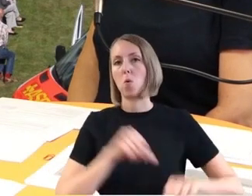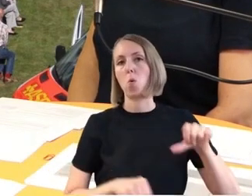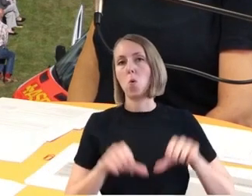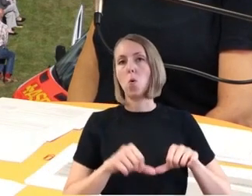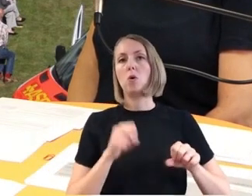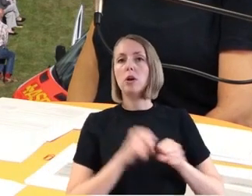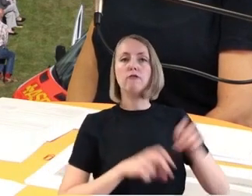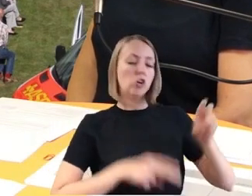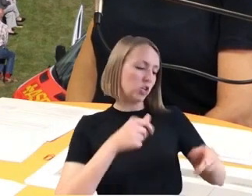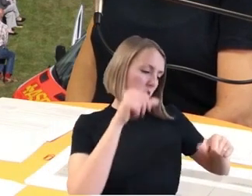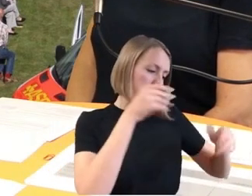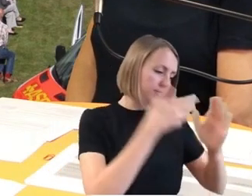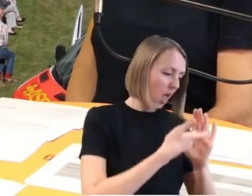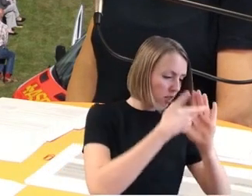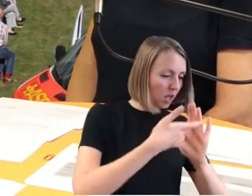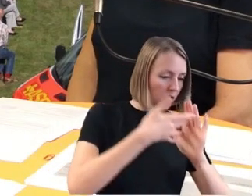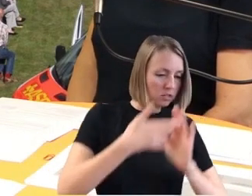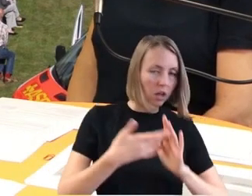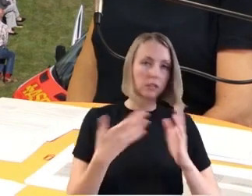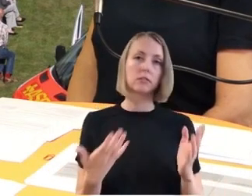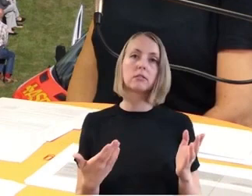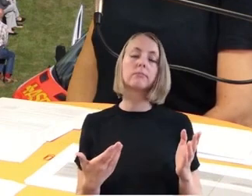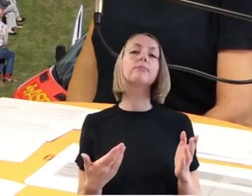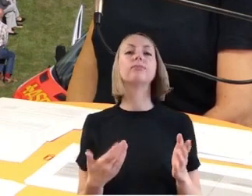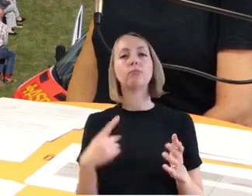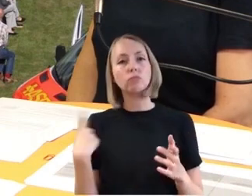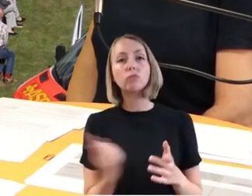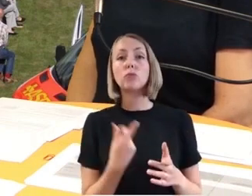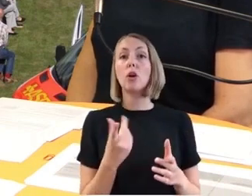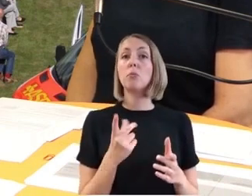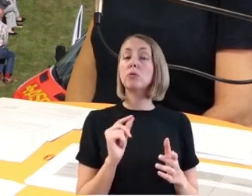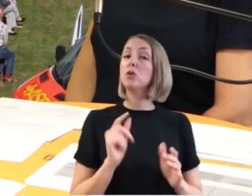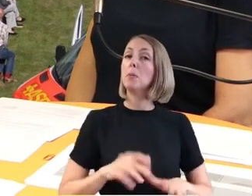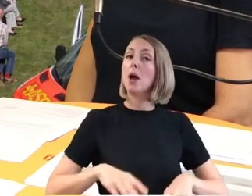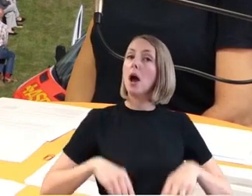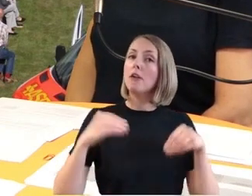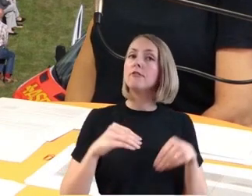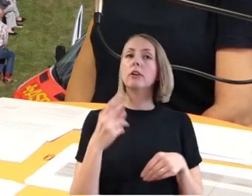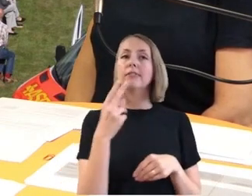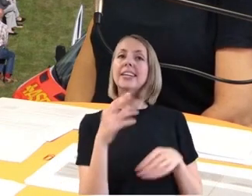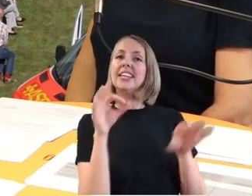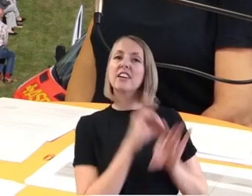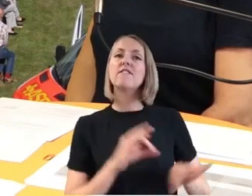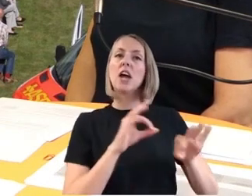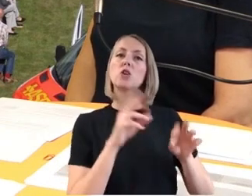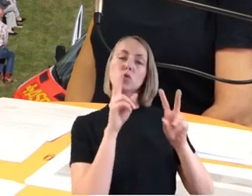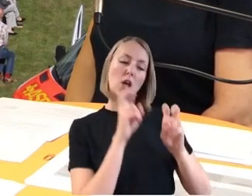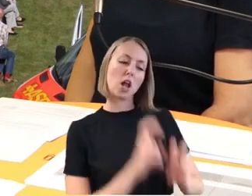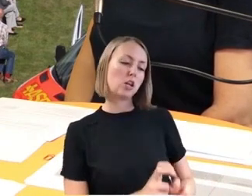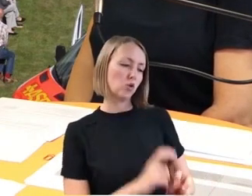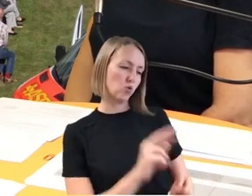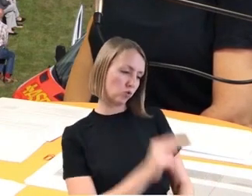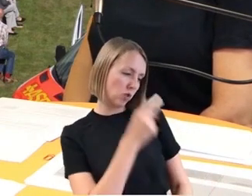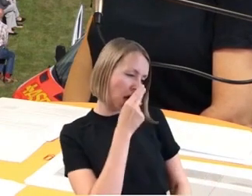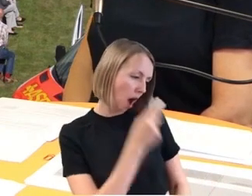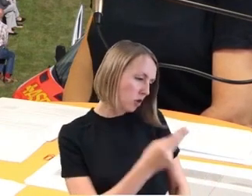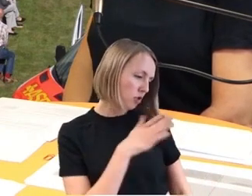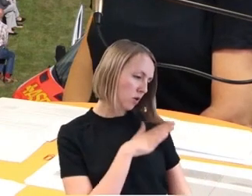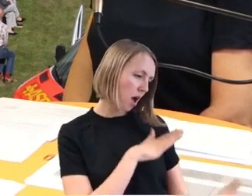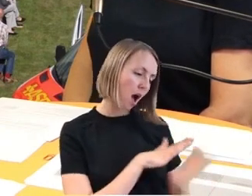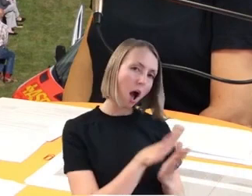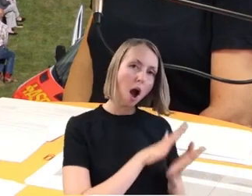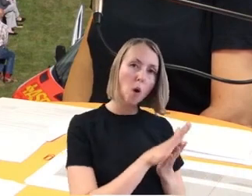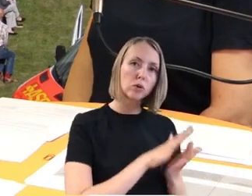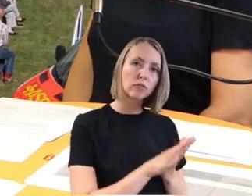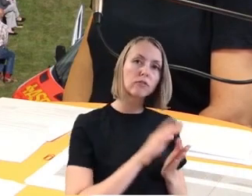das zu testen fangen wir an wir schauen uns gefährdungsanalysen an werten diese aus stellen